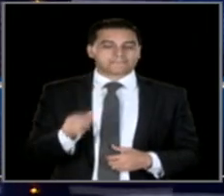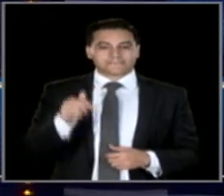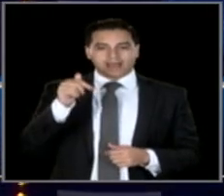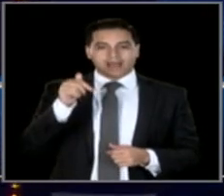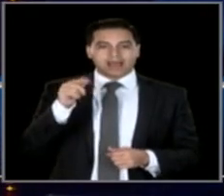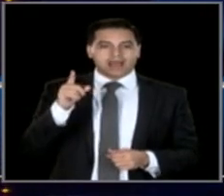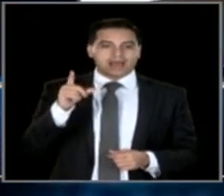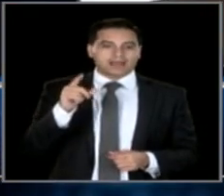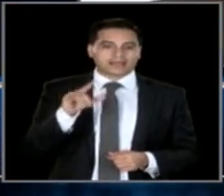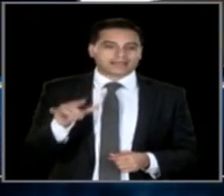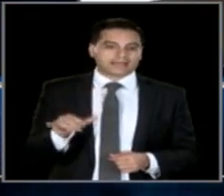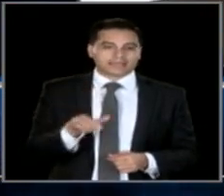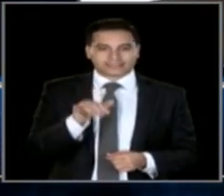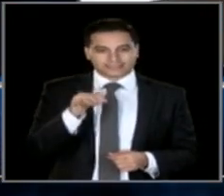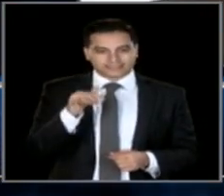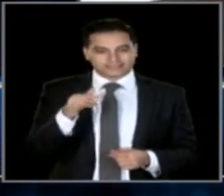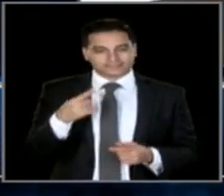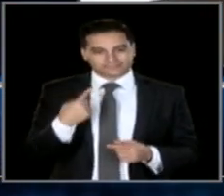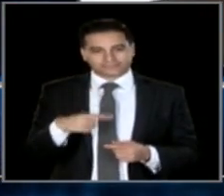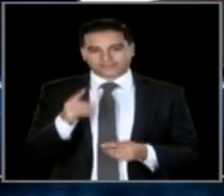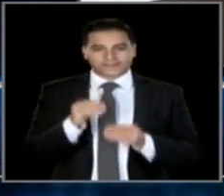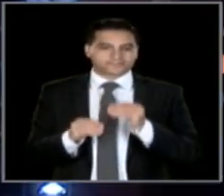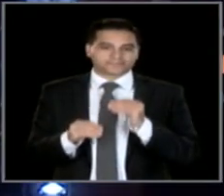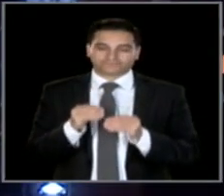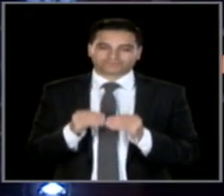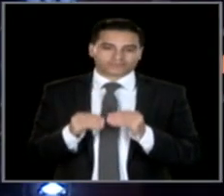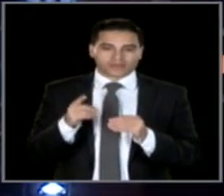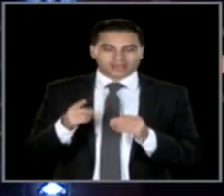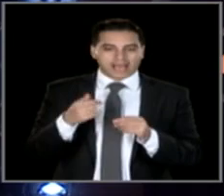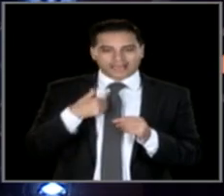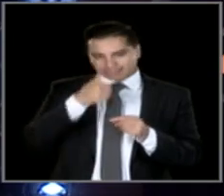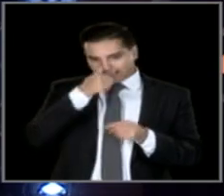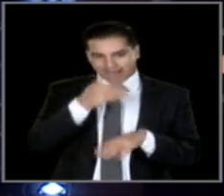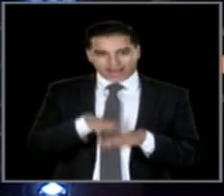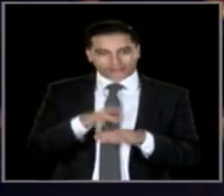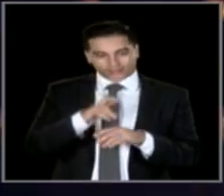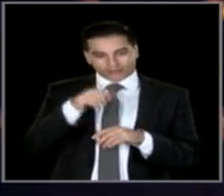خسارة. انا زعلان على 10 نقط دول لان السؤال كان صعب. هارد لك.